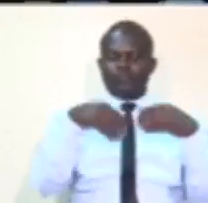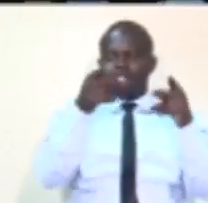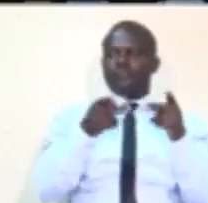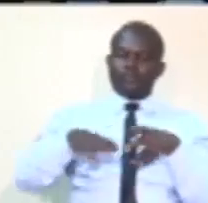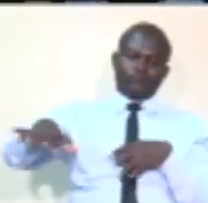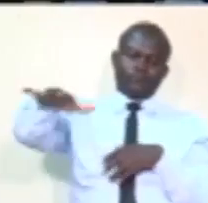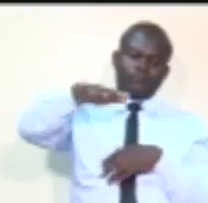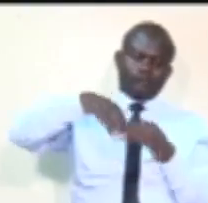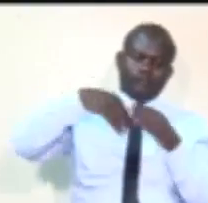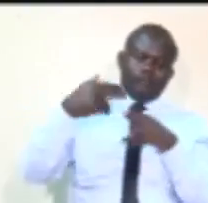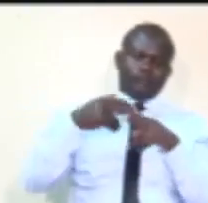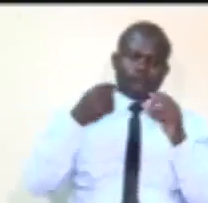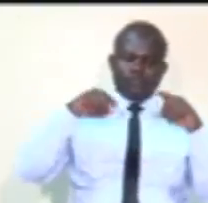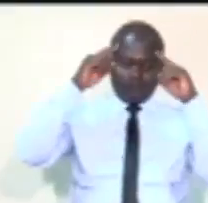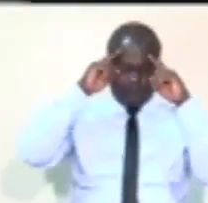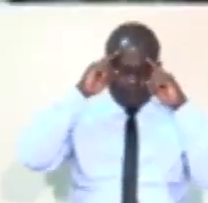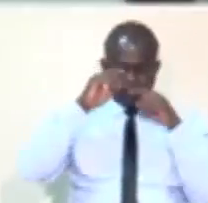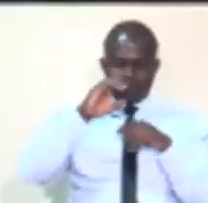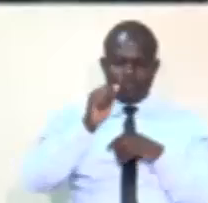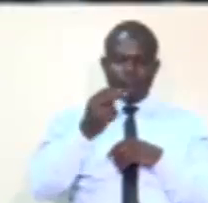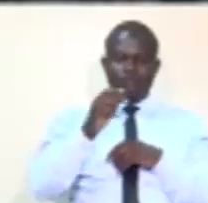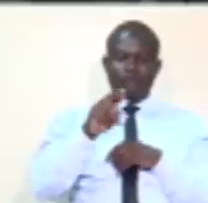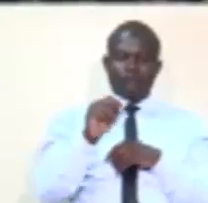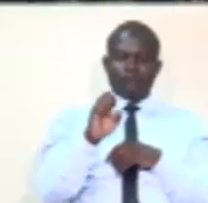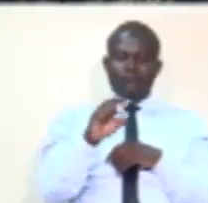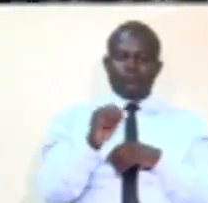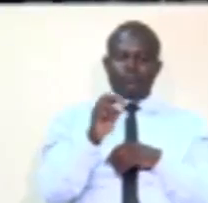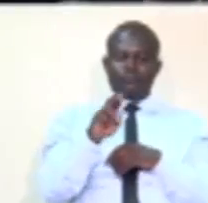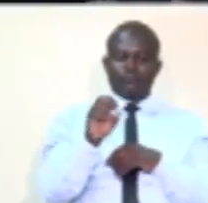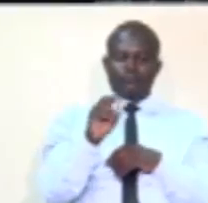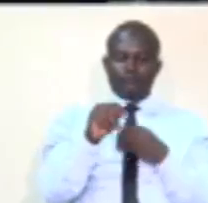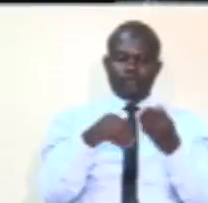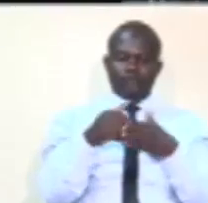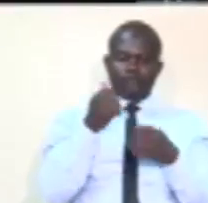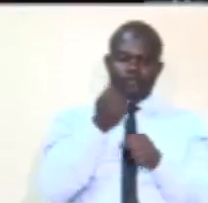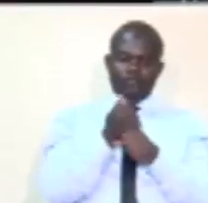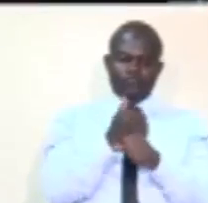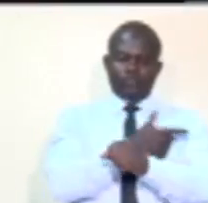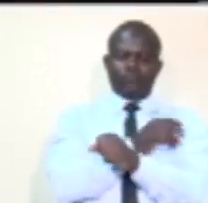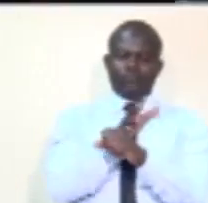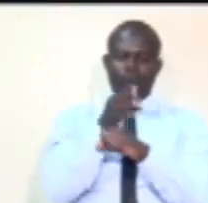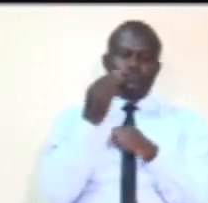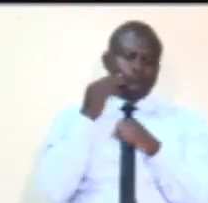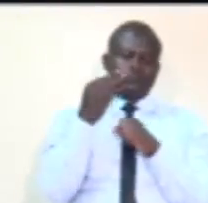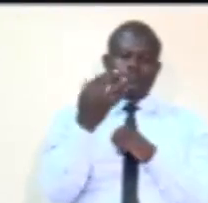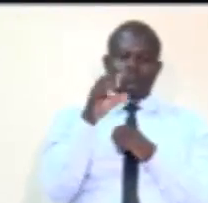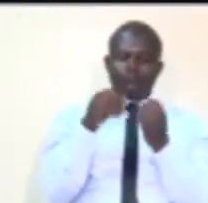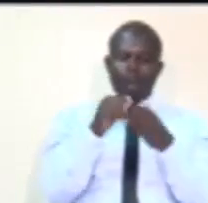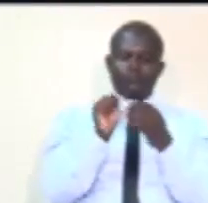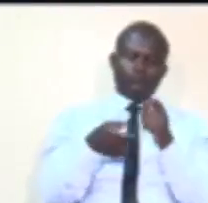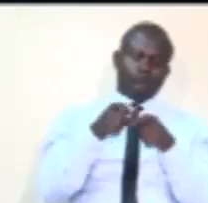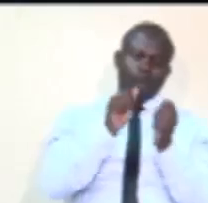Imasoro hafi ya kaminuza y'ikoranabuhanga ya Carnegie Mellon, rukazuzura rufite ubushobozi bwo gukora inkingo miliyoni 50 ku mwaka zishobora